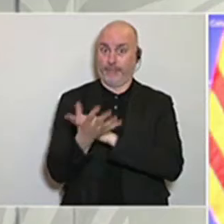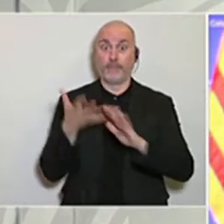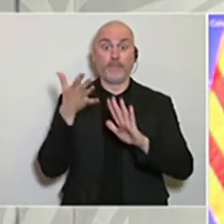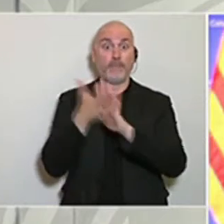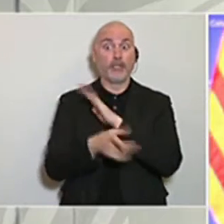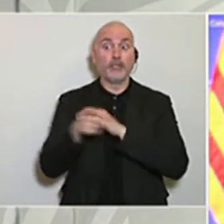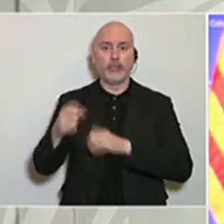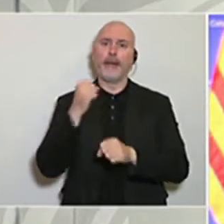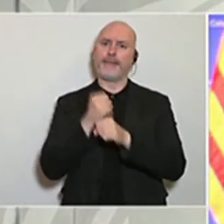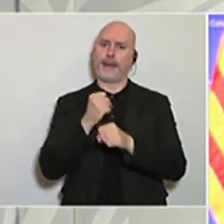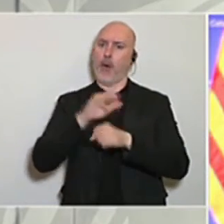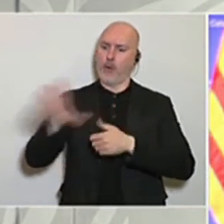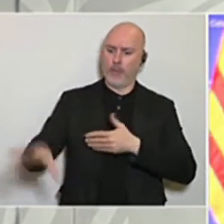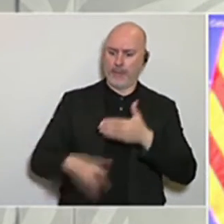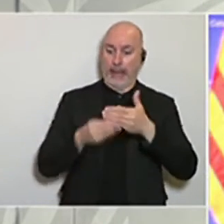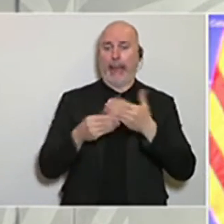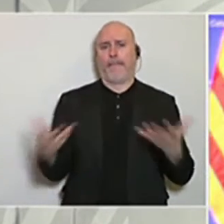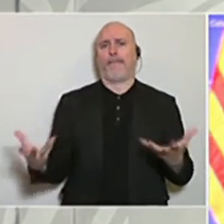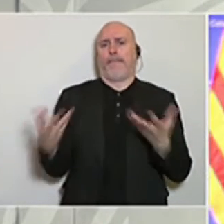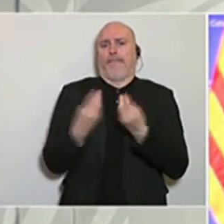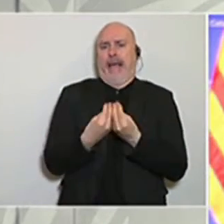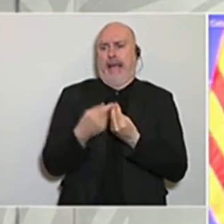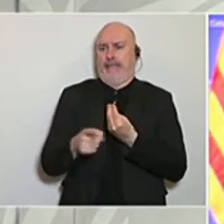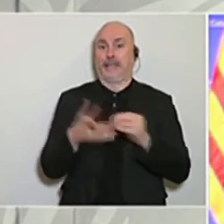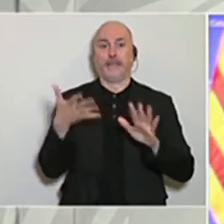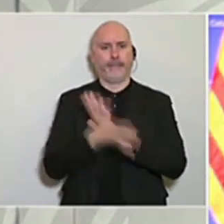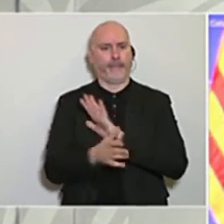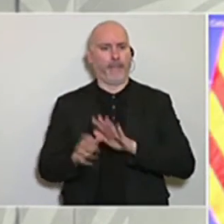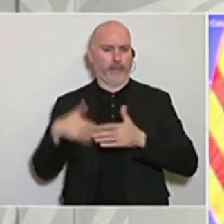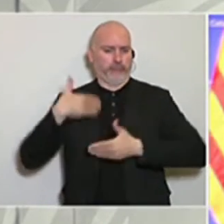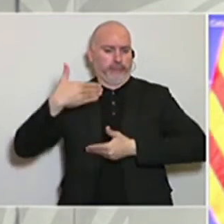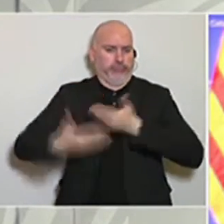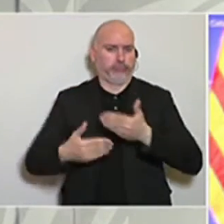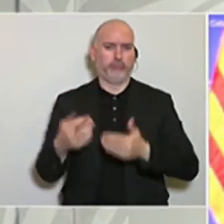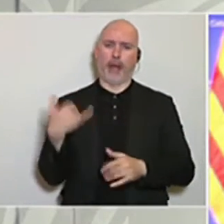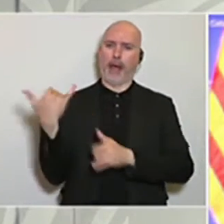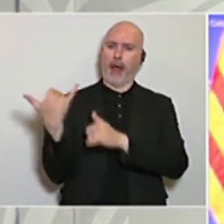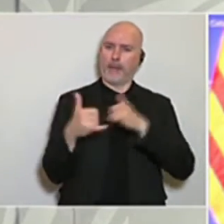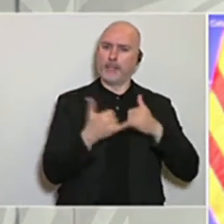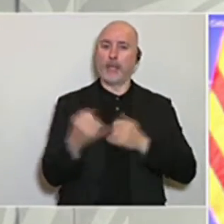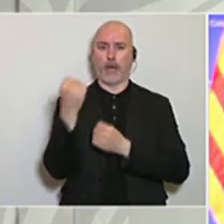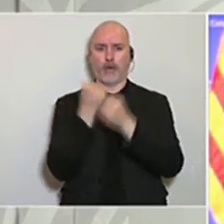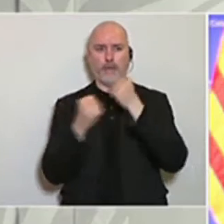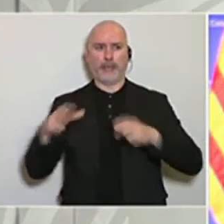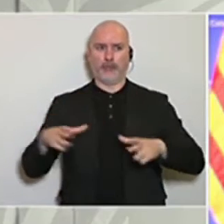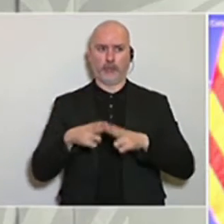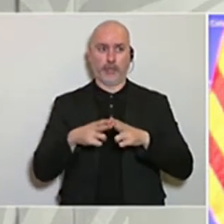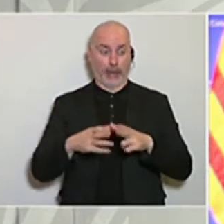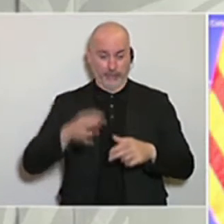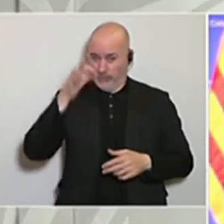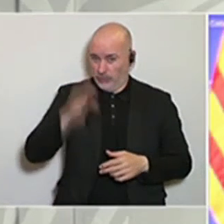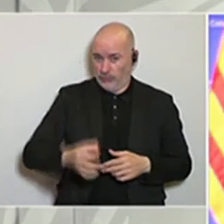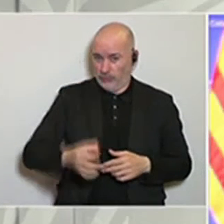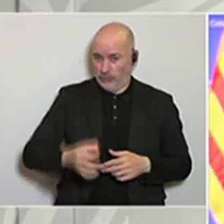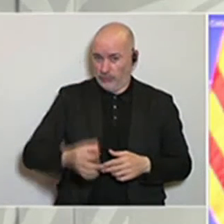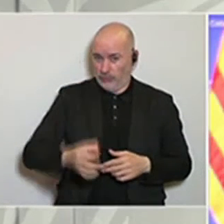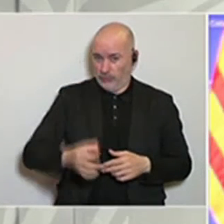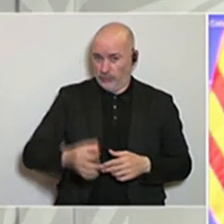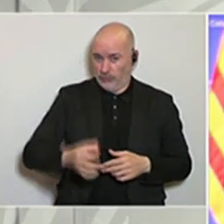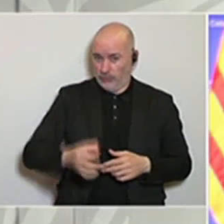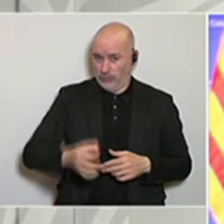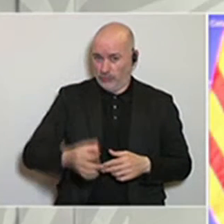treball complementari i treball plegats per fer front a aquesta recuperació econòmica i social que de ben segur és molt necessària i